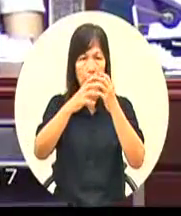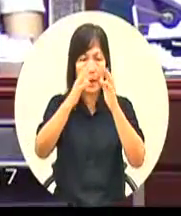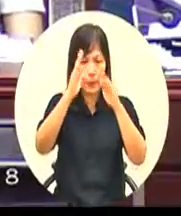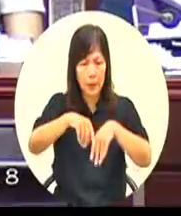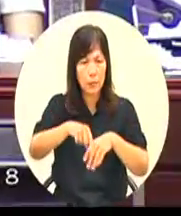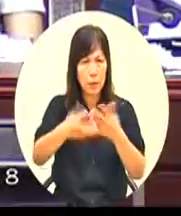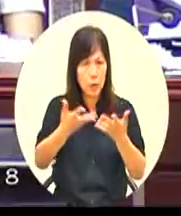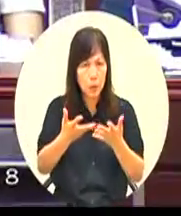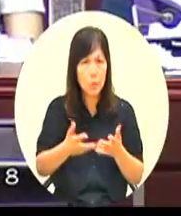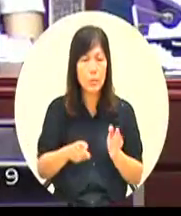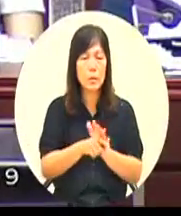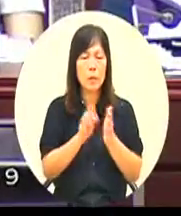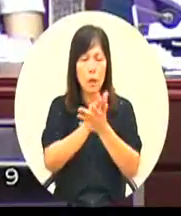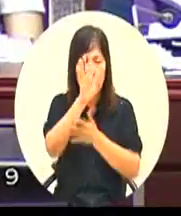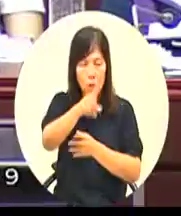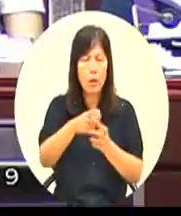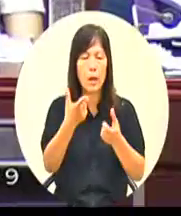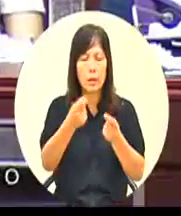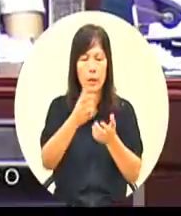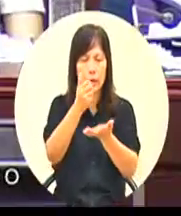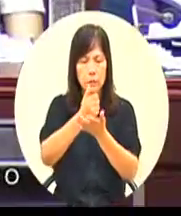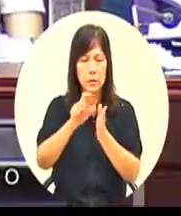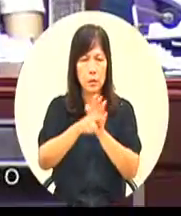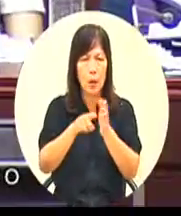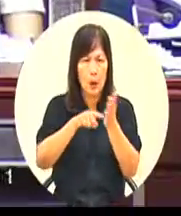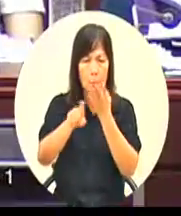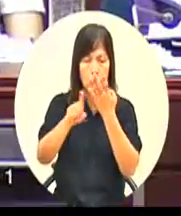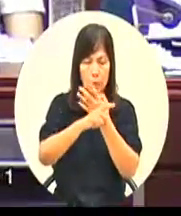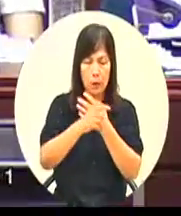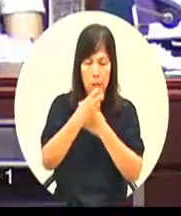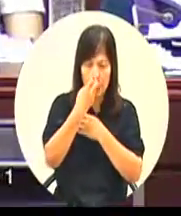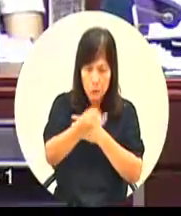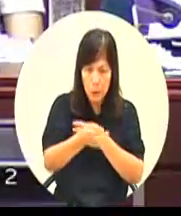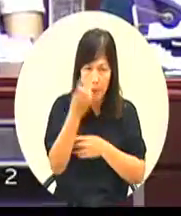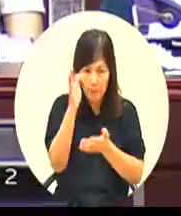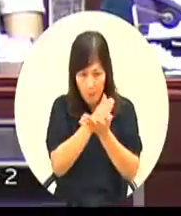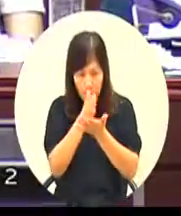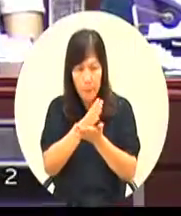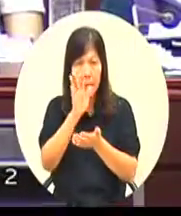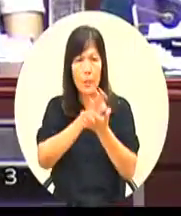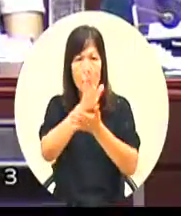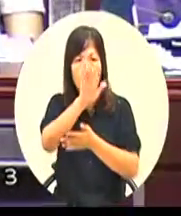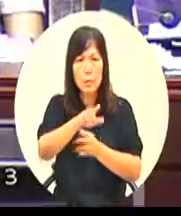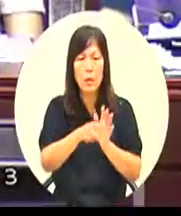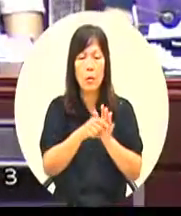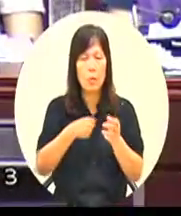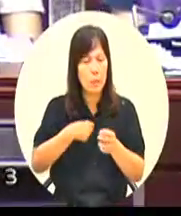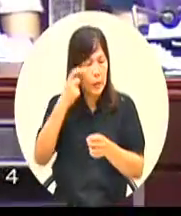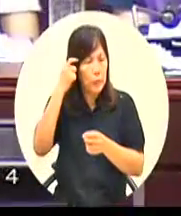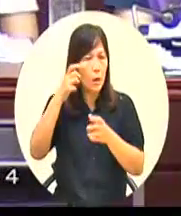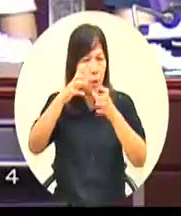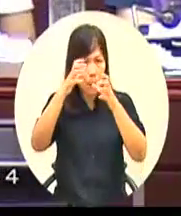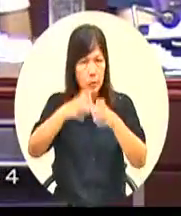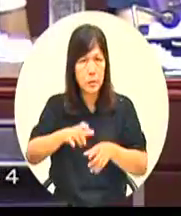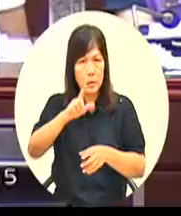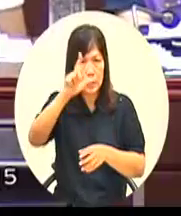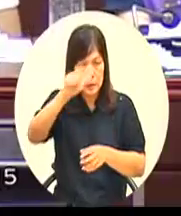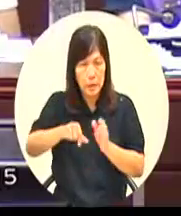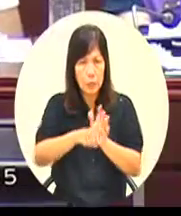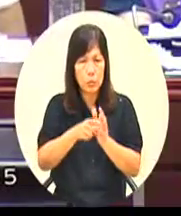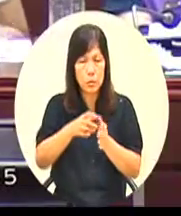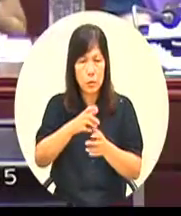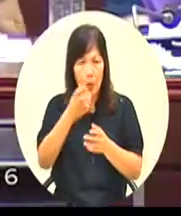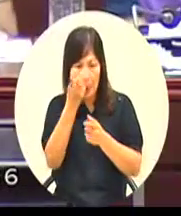题，后来我们也是邀请这个专业者进去评估了以后呢，其实我们这个建筑师工会勘察以